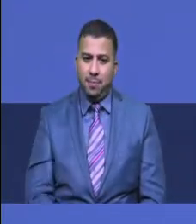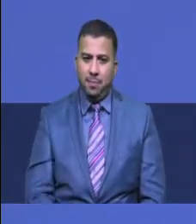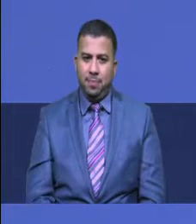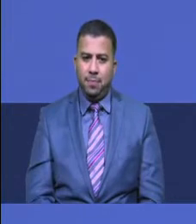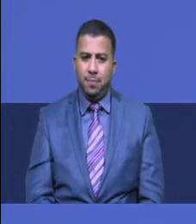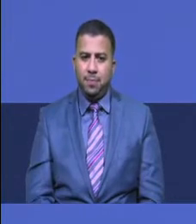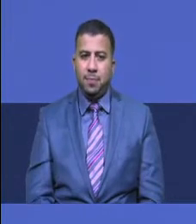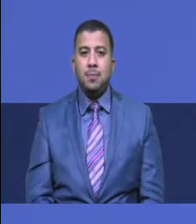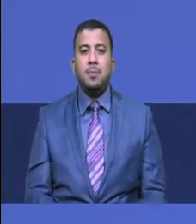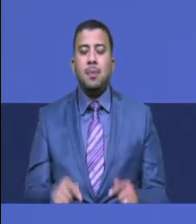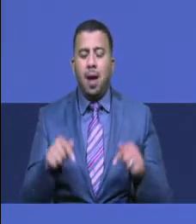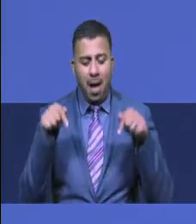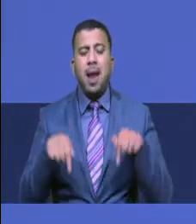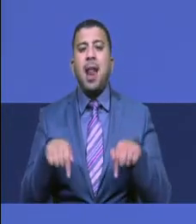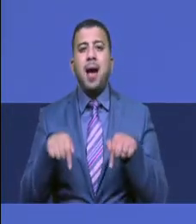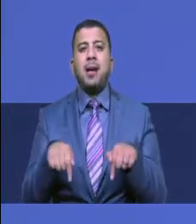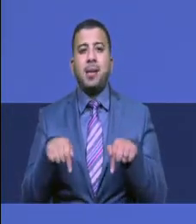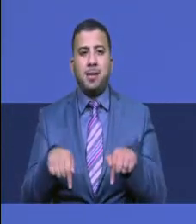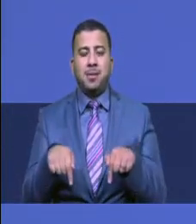الآن